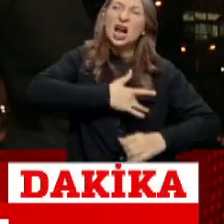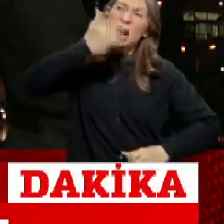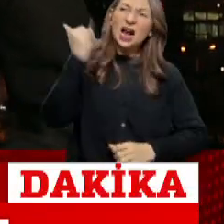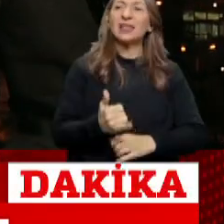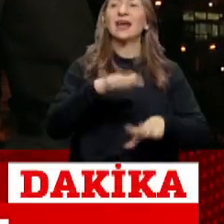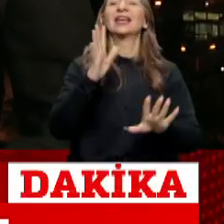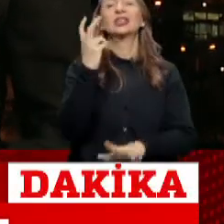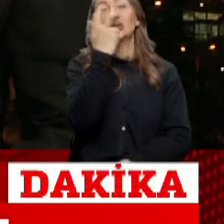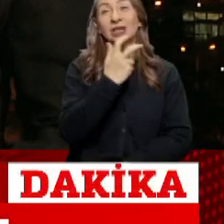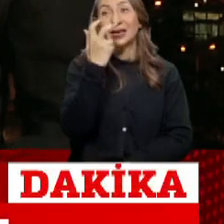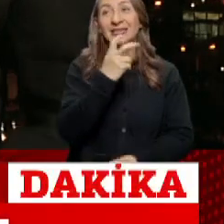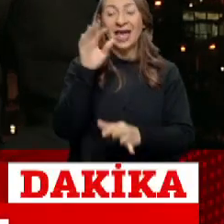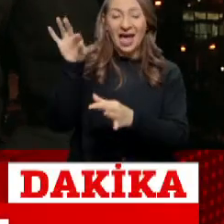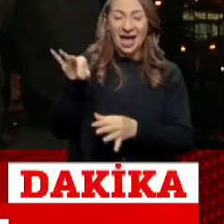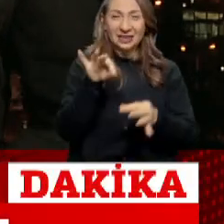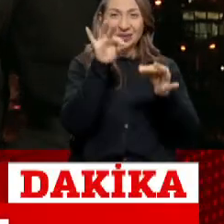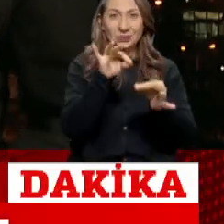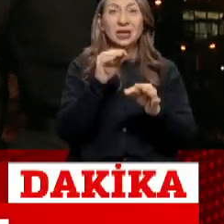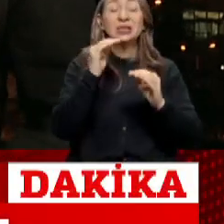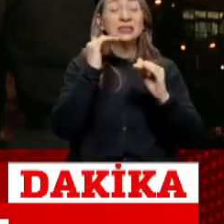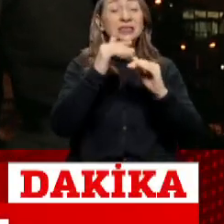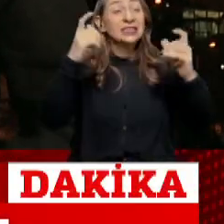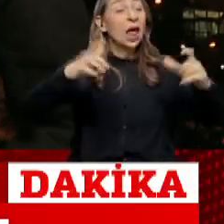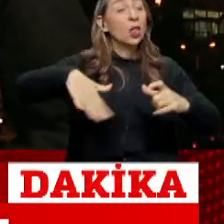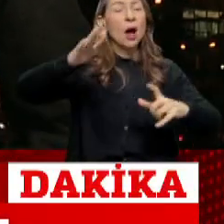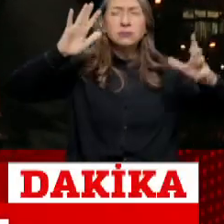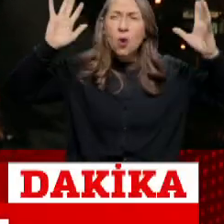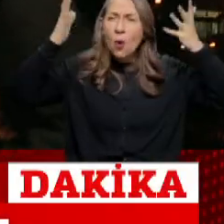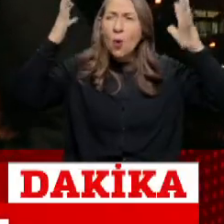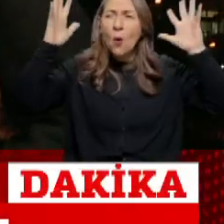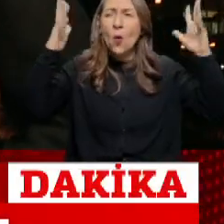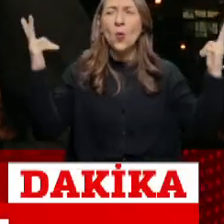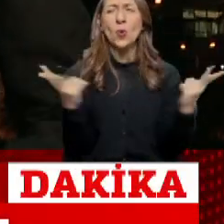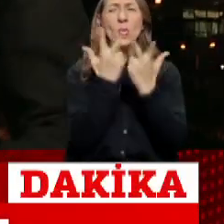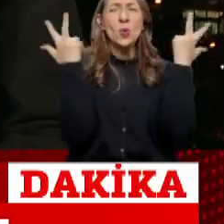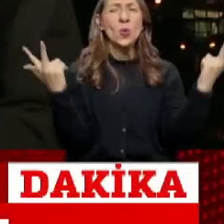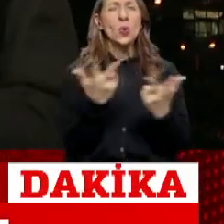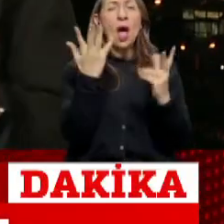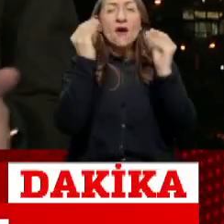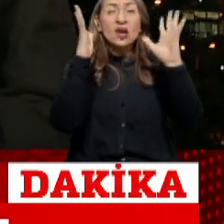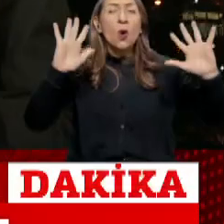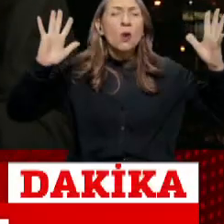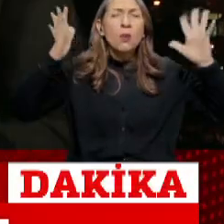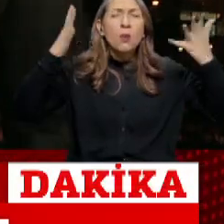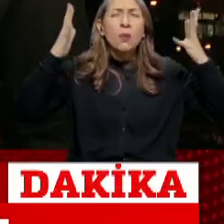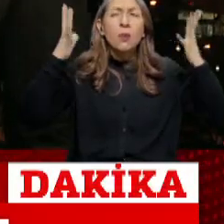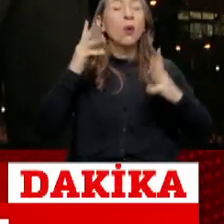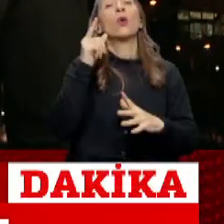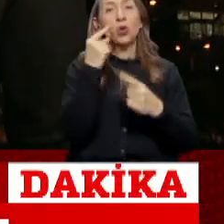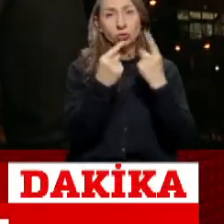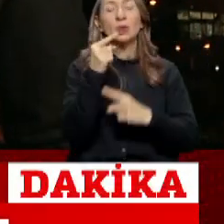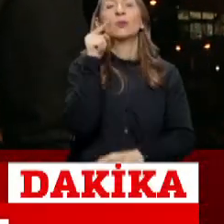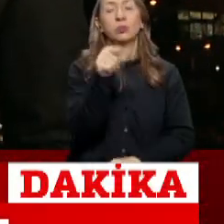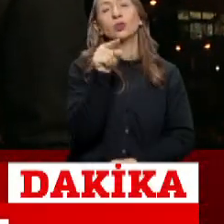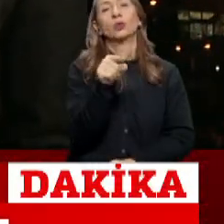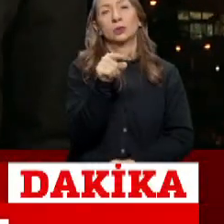değildir şarkısından alıntı yapınca salonda yine alkış sesleri müthiş yükseldi. Belki de en çok alkışlanan kısım konuşmanın